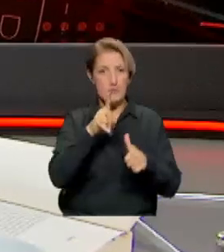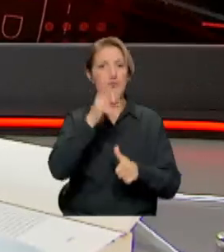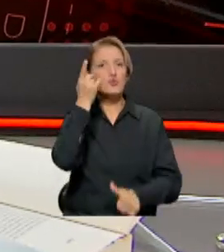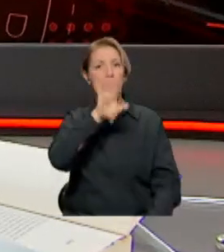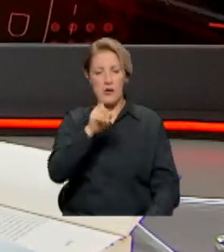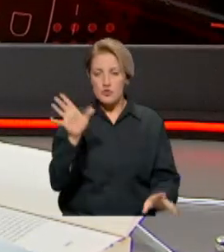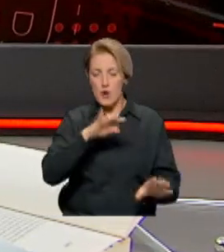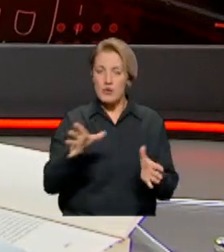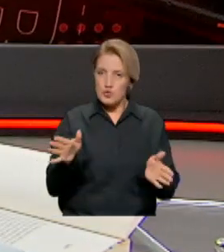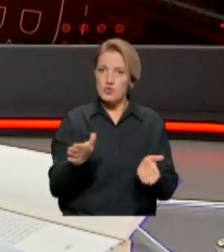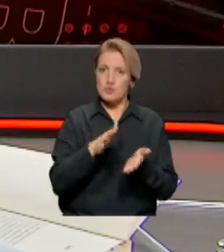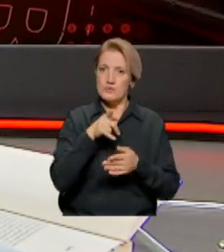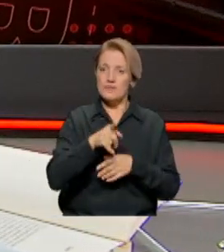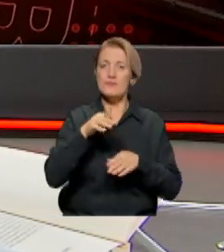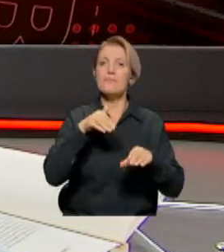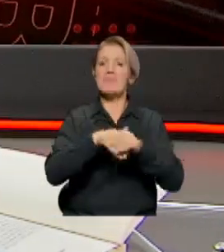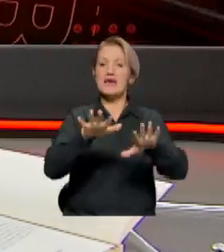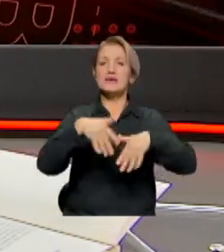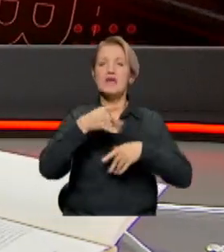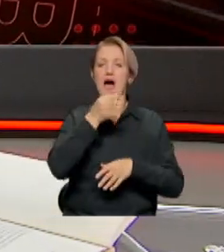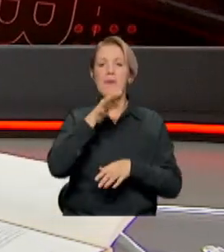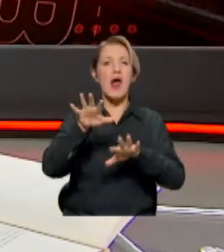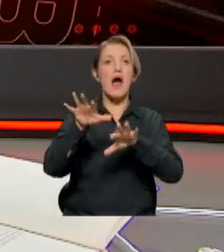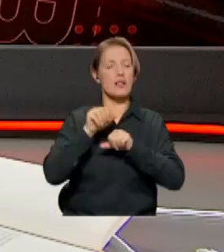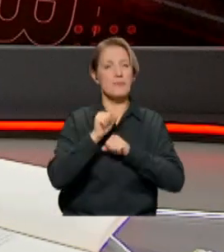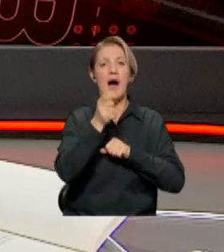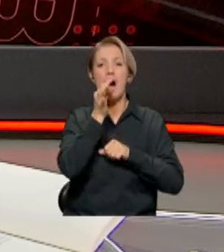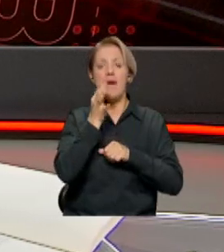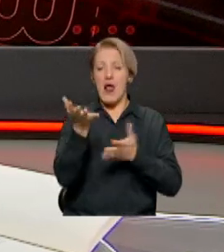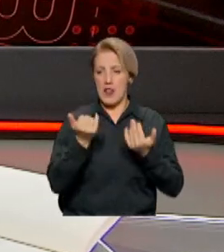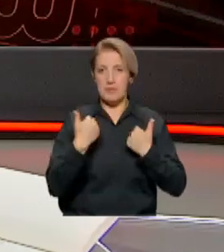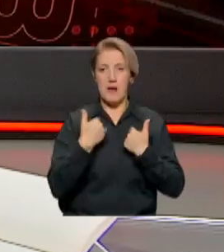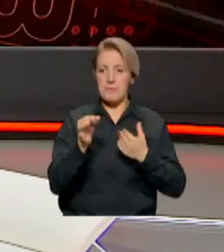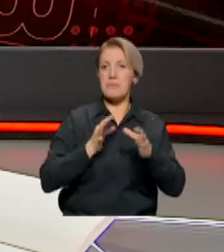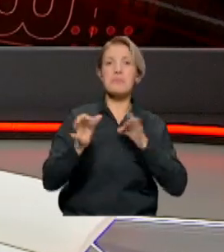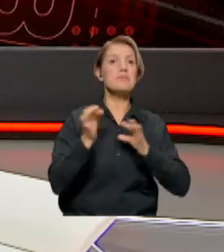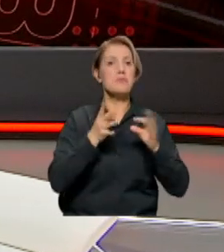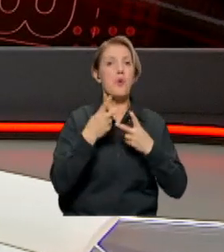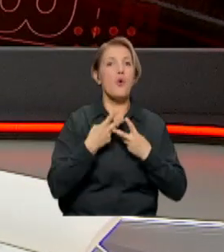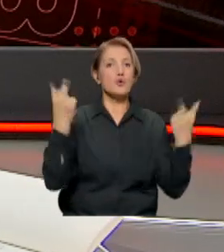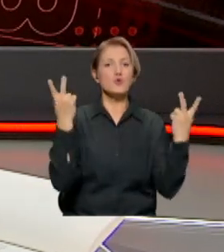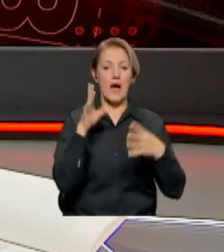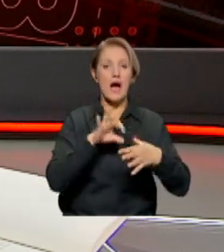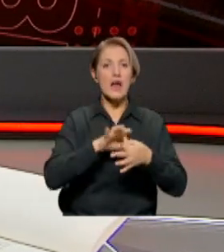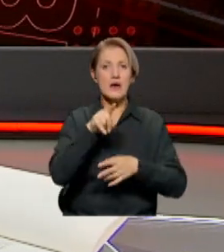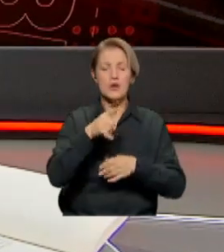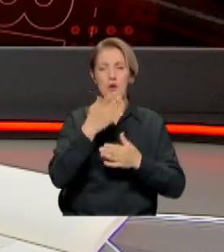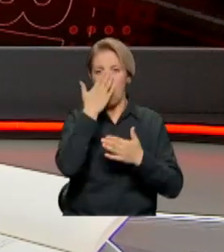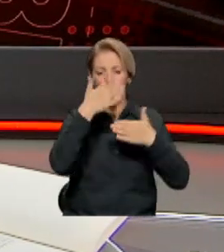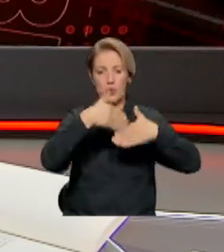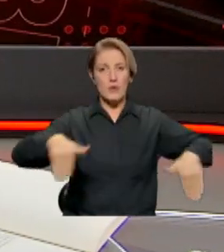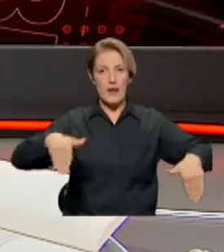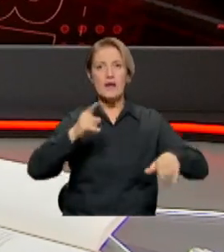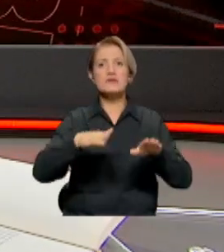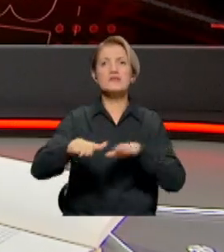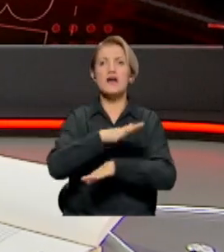toparlayacağız mecliste haber alma ile ilgili haber alma özgürlüğü ile ilgili bunun önüne geçecek bir